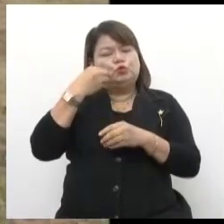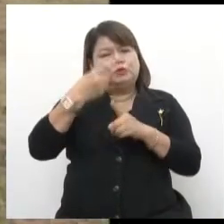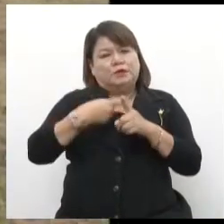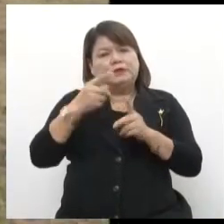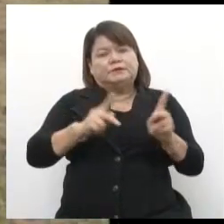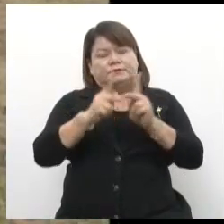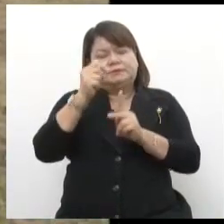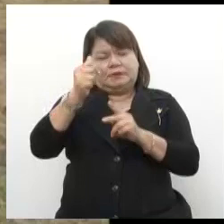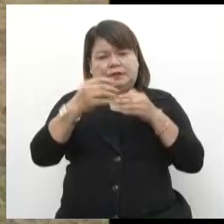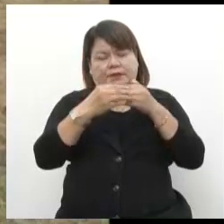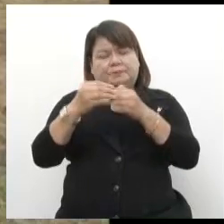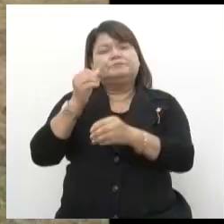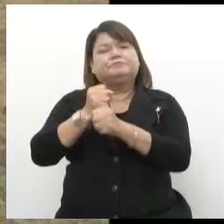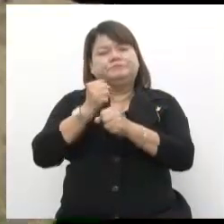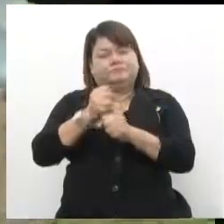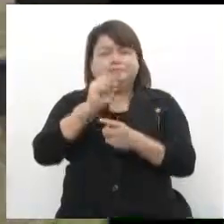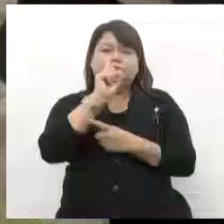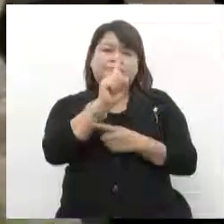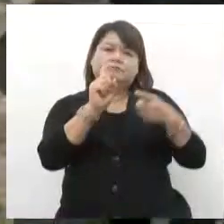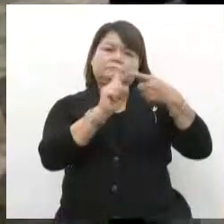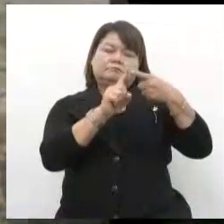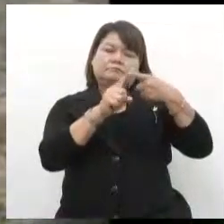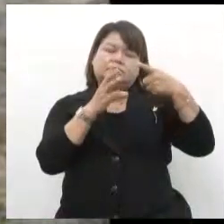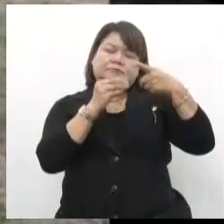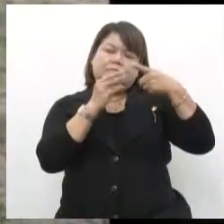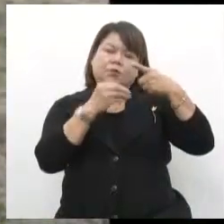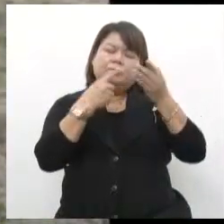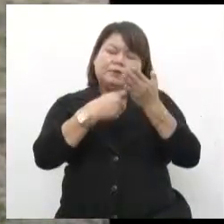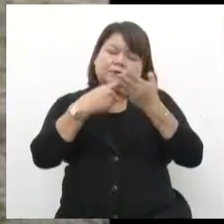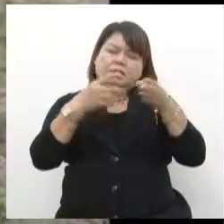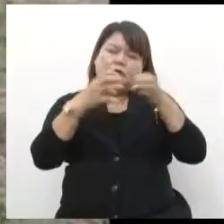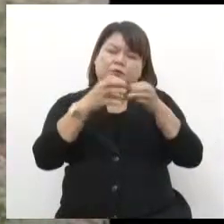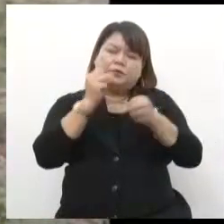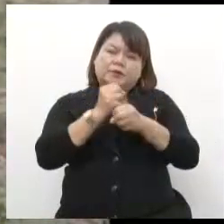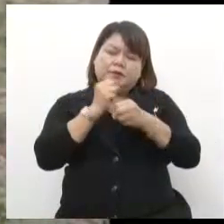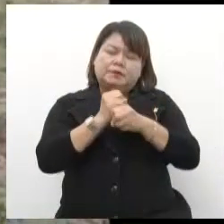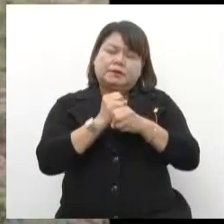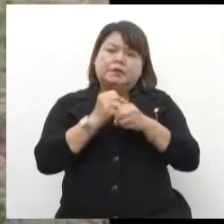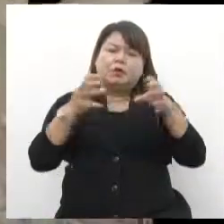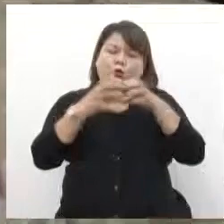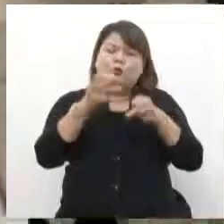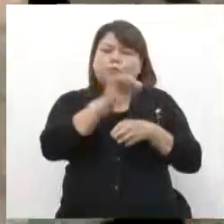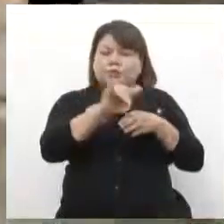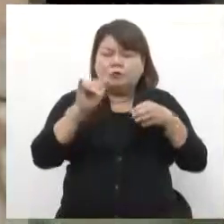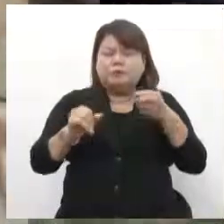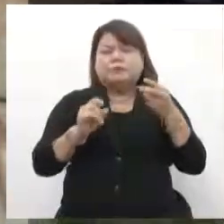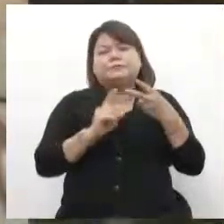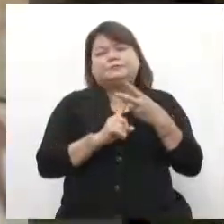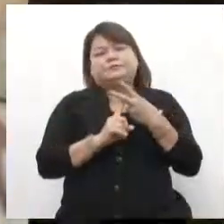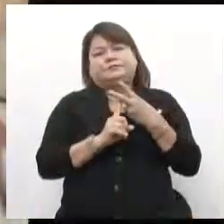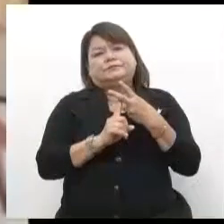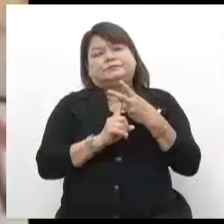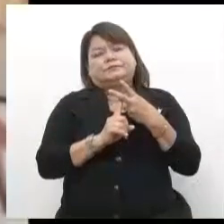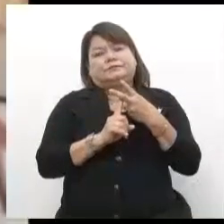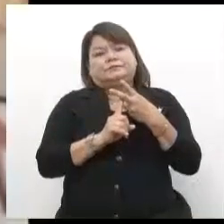ที่ได้ดำเนินการ 1. ประชุมคณะทำงานและที่ปรึกษากลุ่มเยาวชนฮีโร่ฟื้นป่าน่านสาธุ